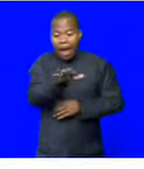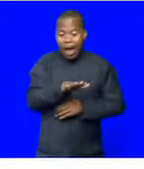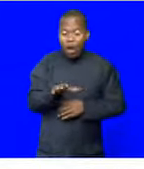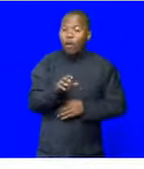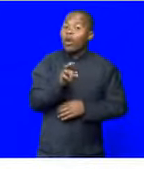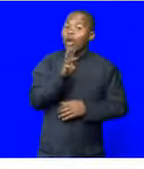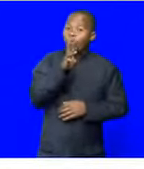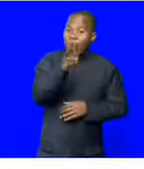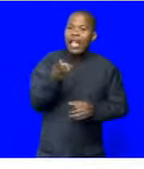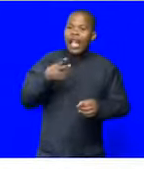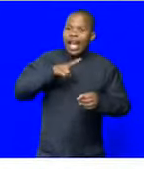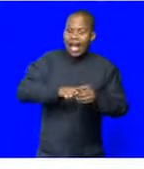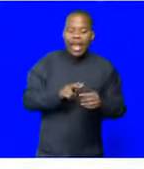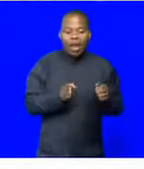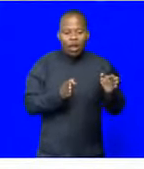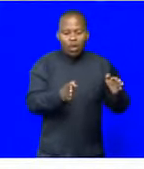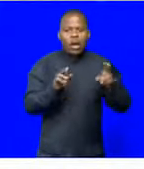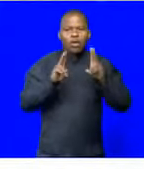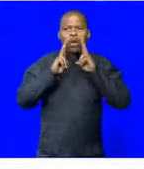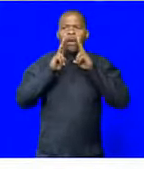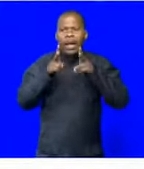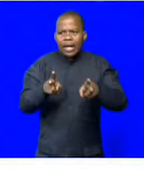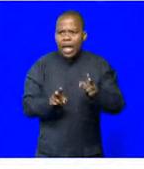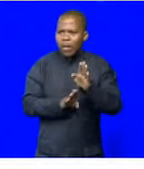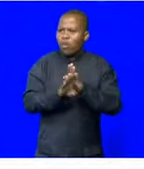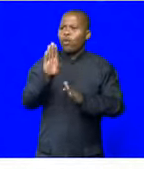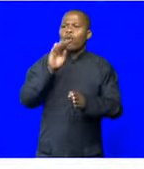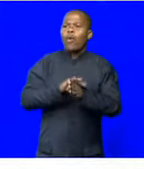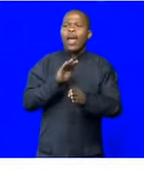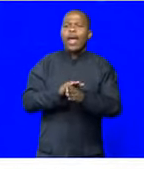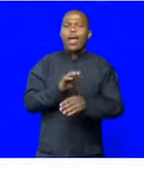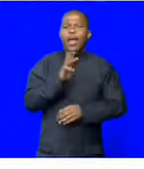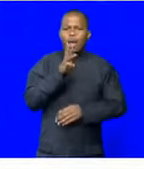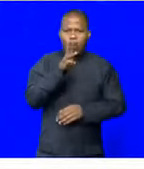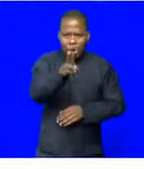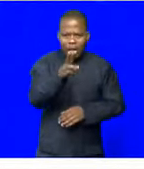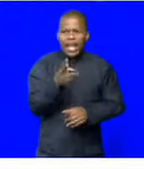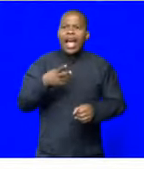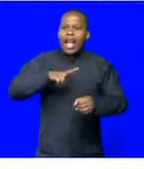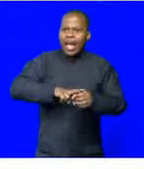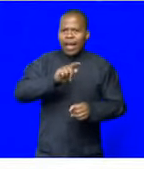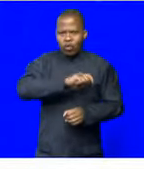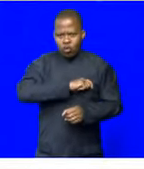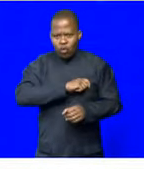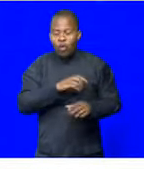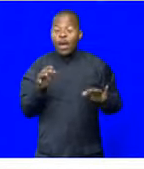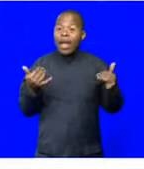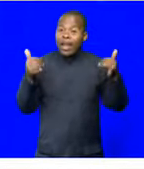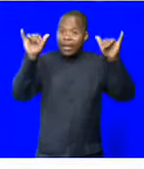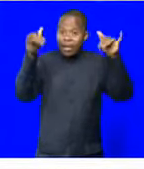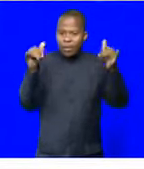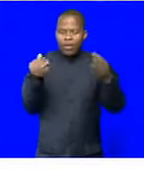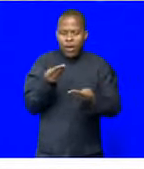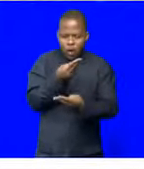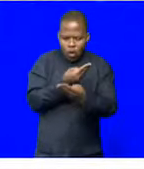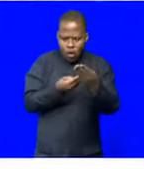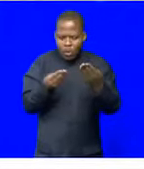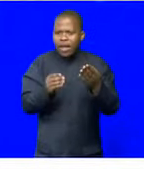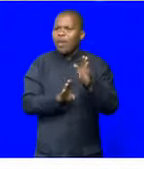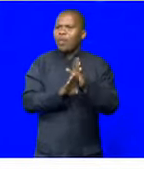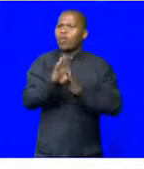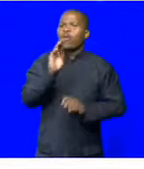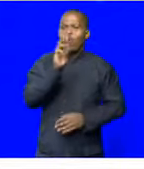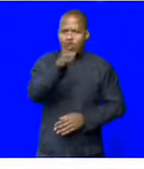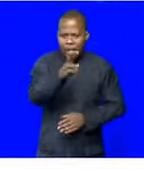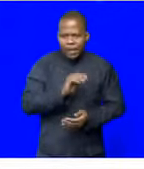Swatini ukuthi etato atu attend event lefana la nje so kunemthelela eminingi vele emnothweni uma wenda imisebenzi efana